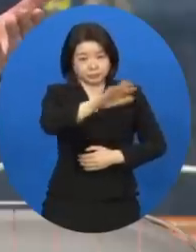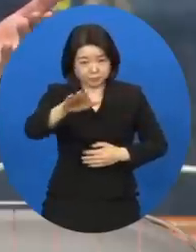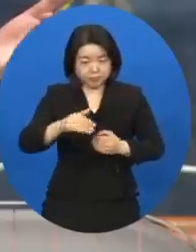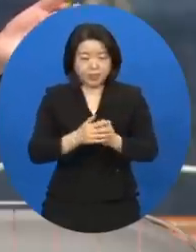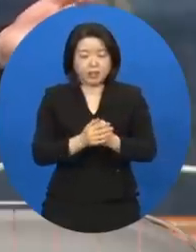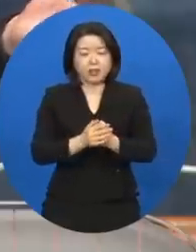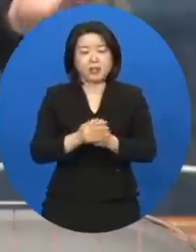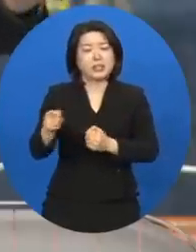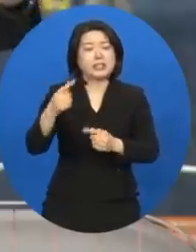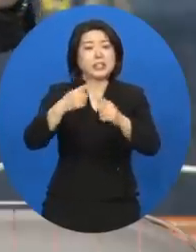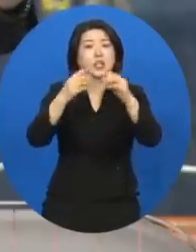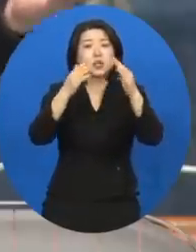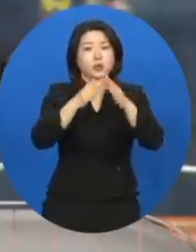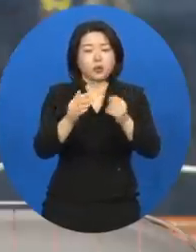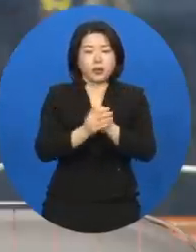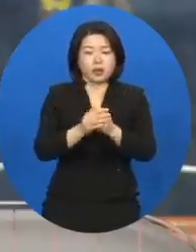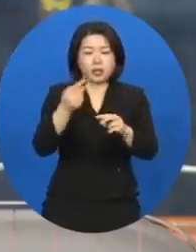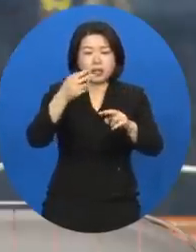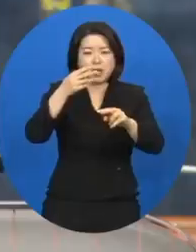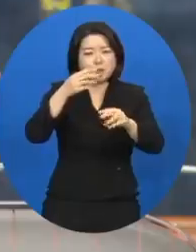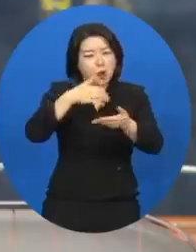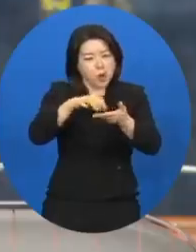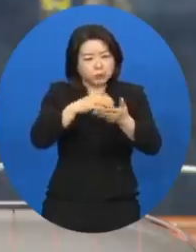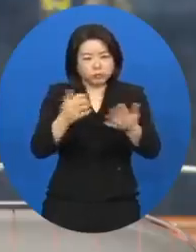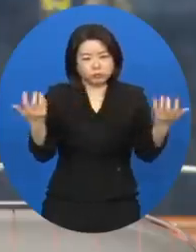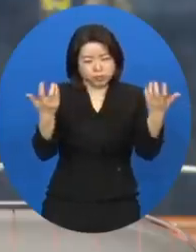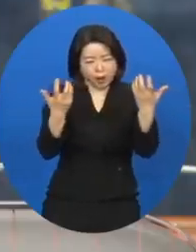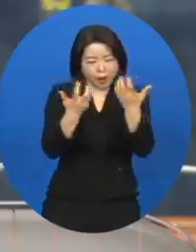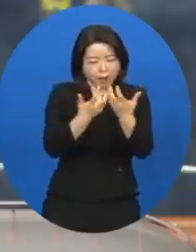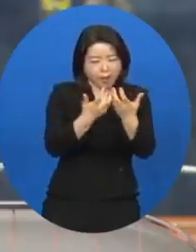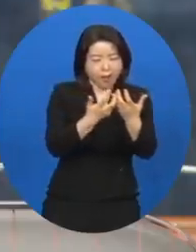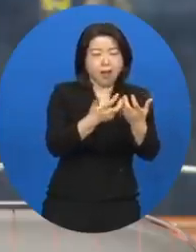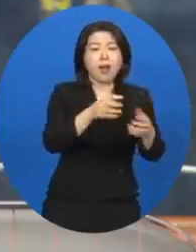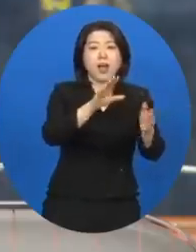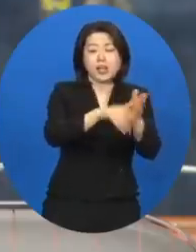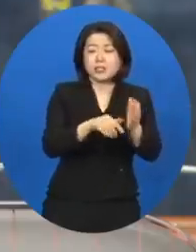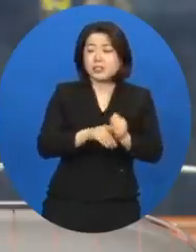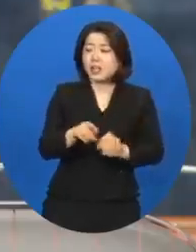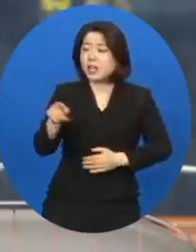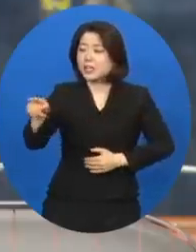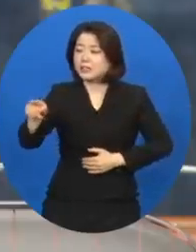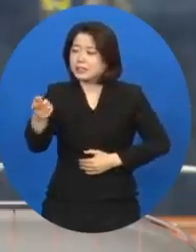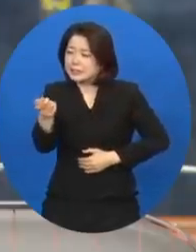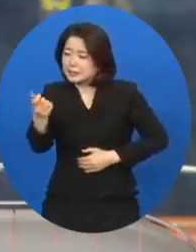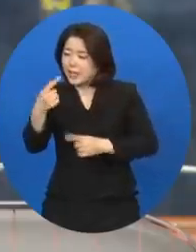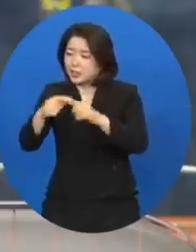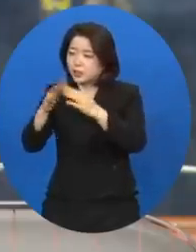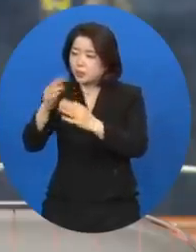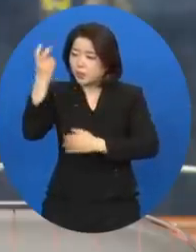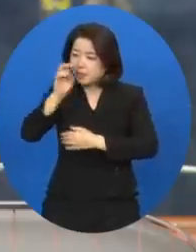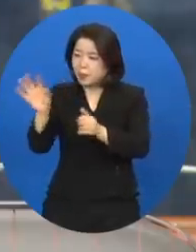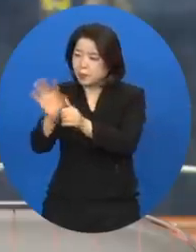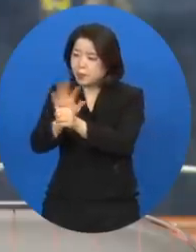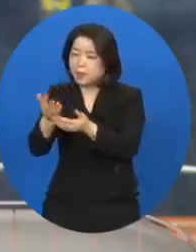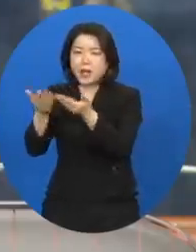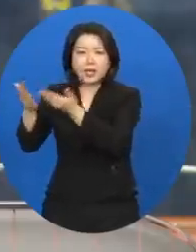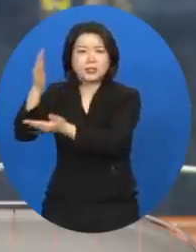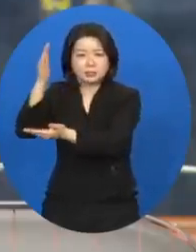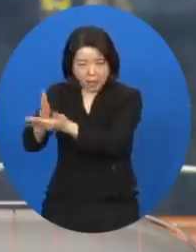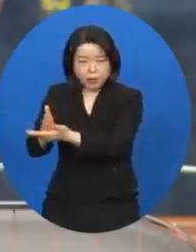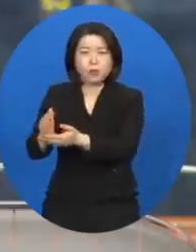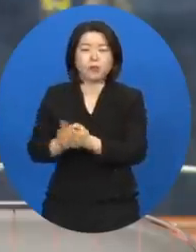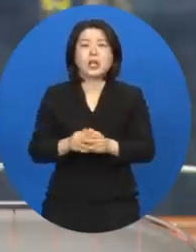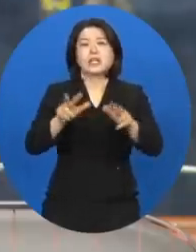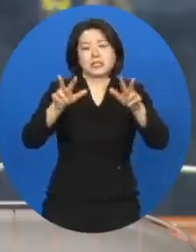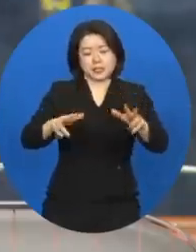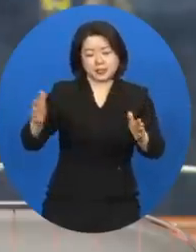예배당을 교인들이 가득 차고 난 다음에 그 교회들을 돌보려고 하지 말고 지금부터